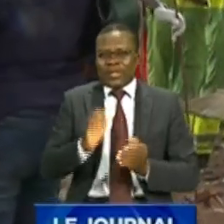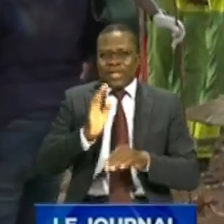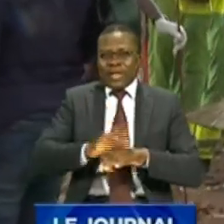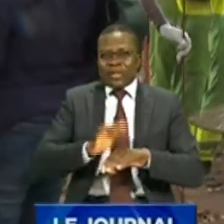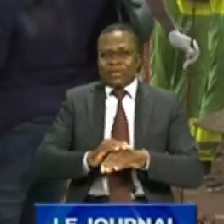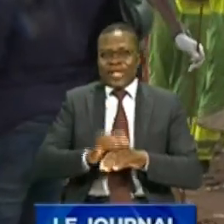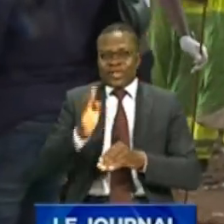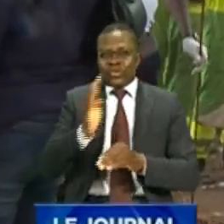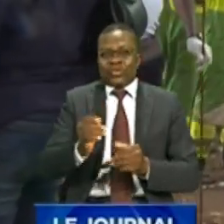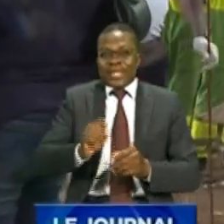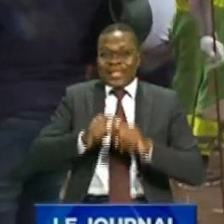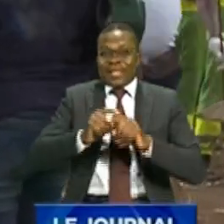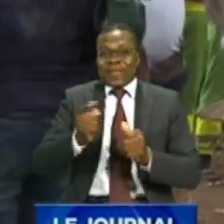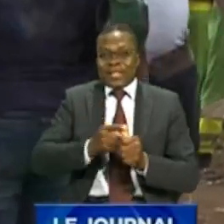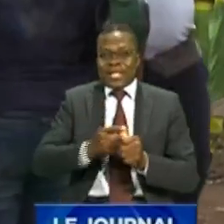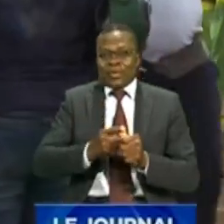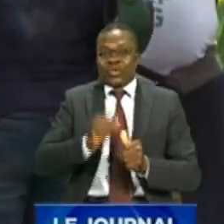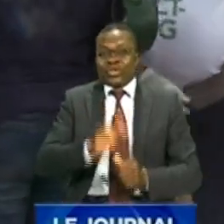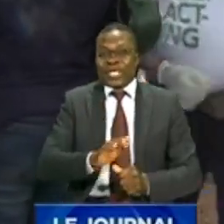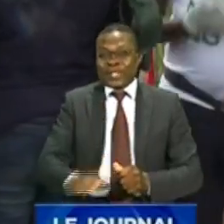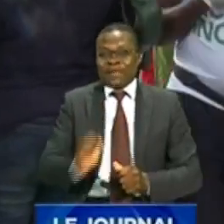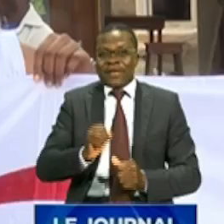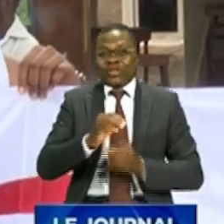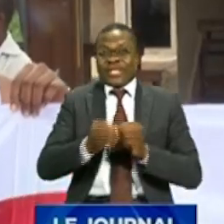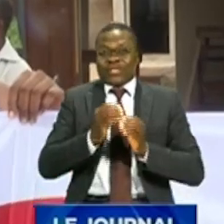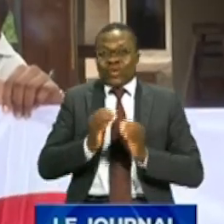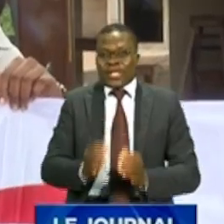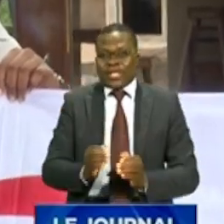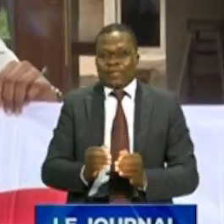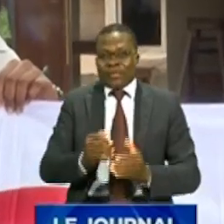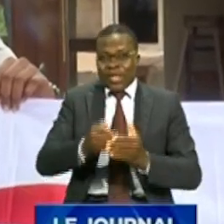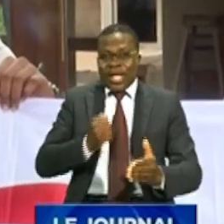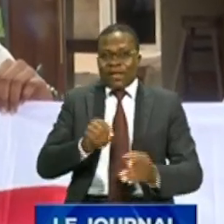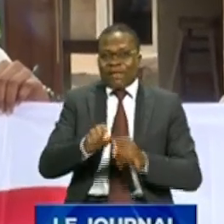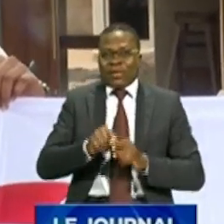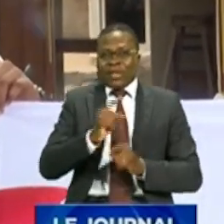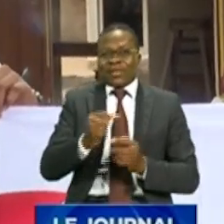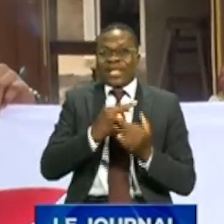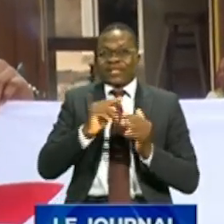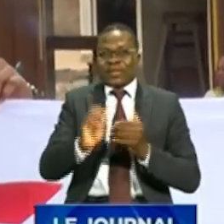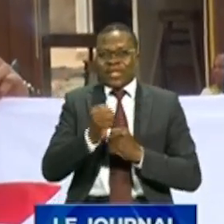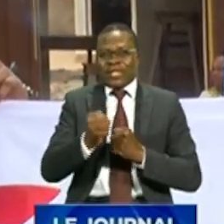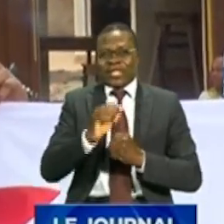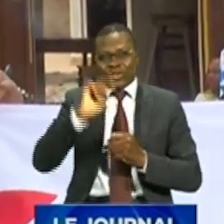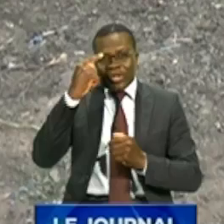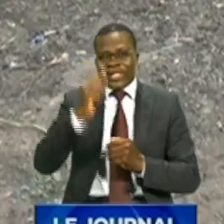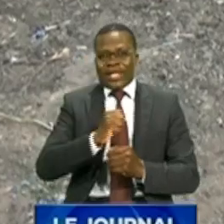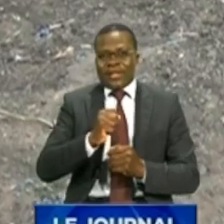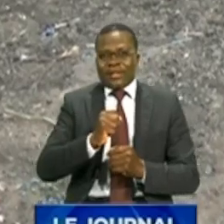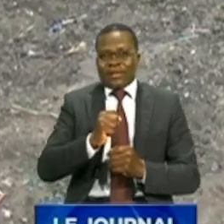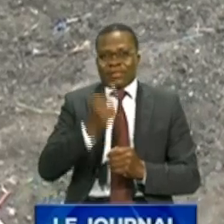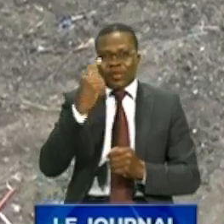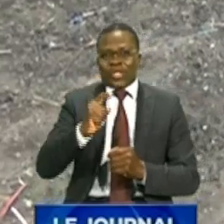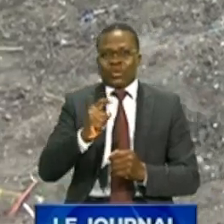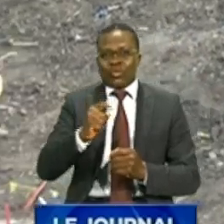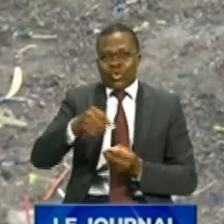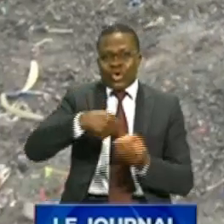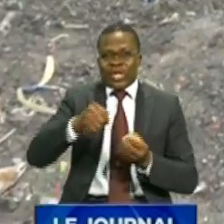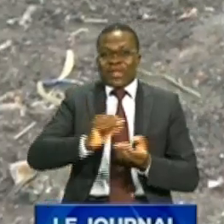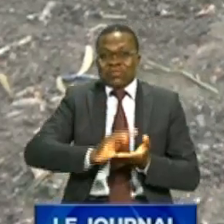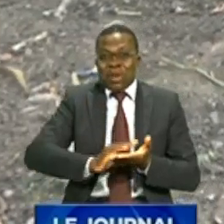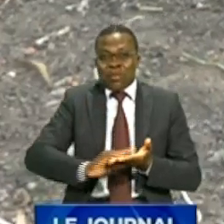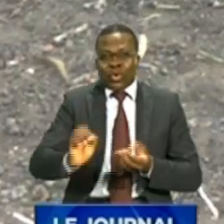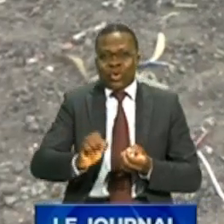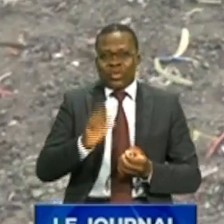Bénin dépend d'abord de ses enfants, de ses citoyens, avant même d'être la responsabilité de l'État. Pour un environnement